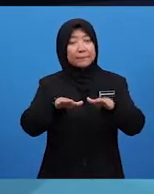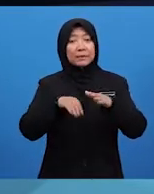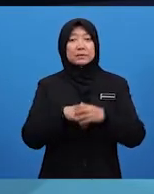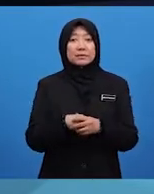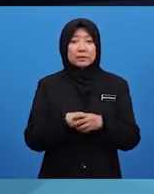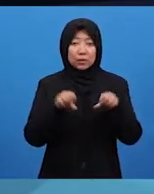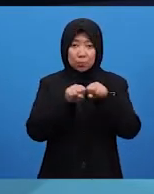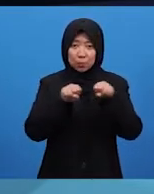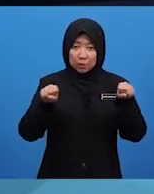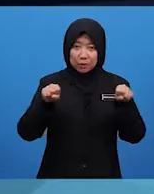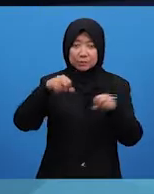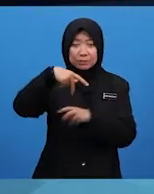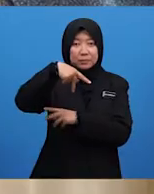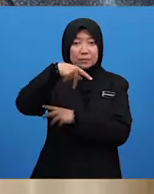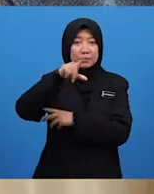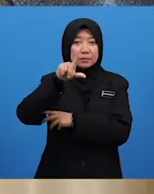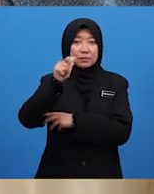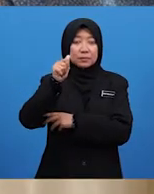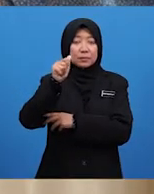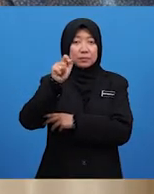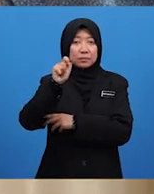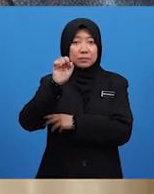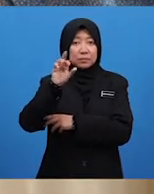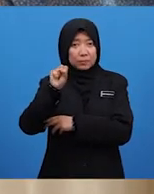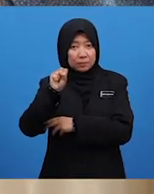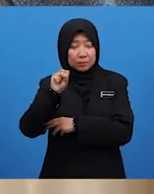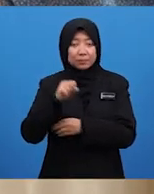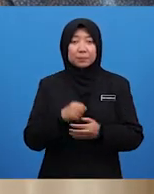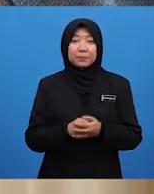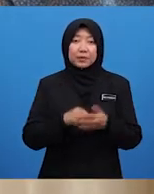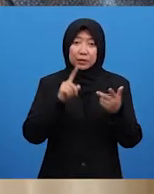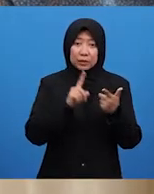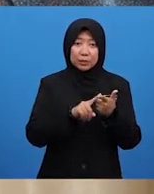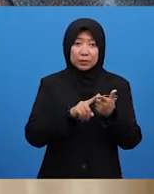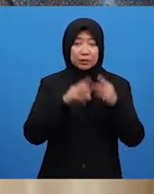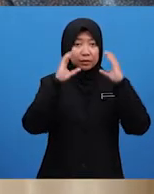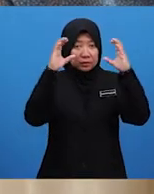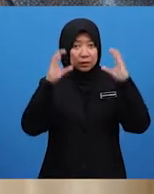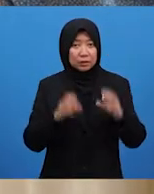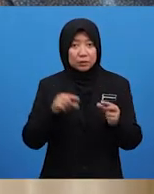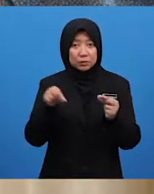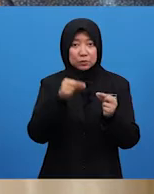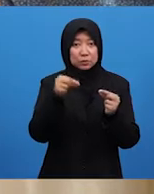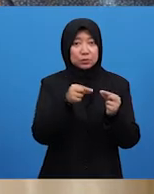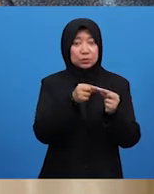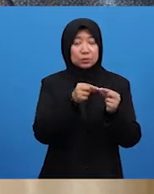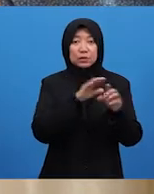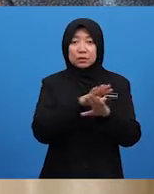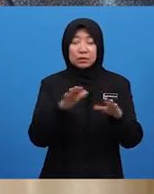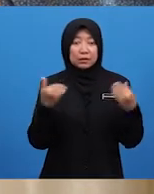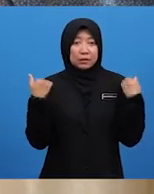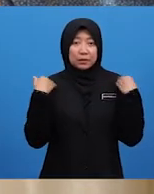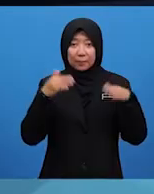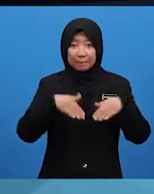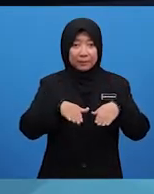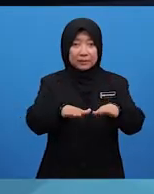mesin smoking pleaters. Kedua, dijahit secara jelujur tanpa mesin.